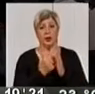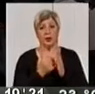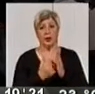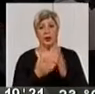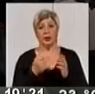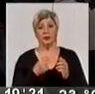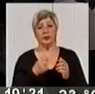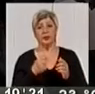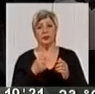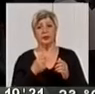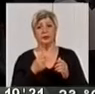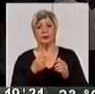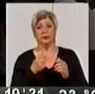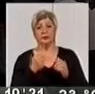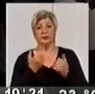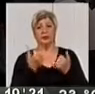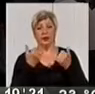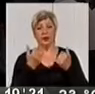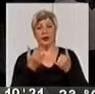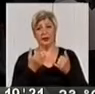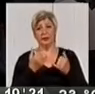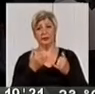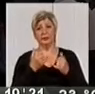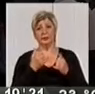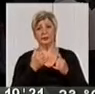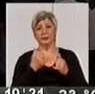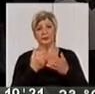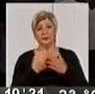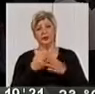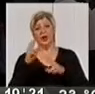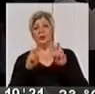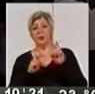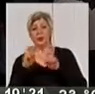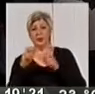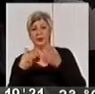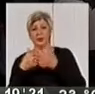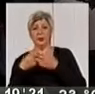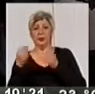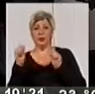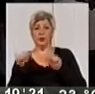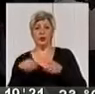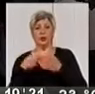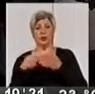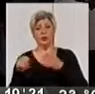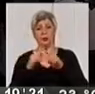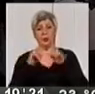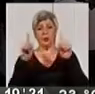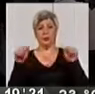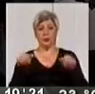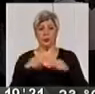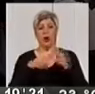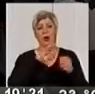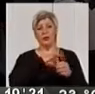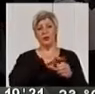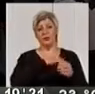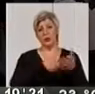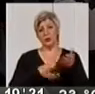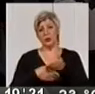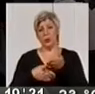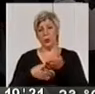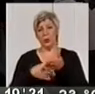для пільгових, для дітей підприємств, там теж діє така програма, що вони її дають по певним якимось